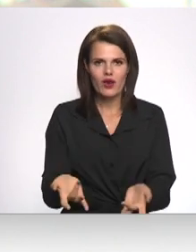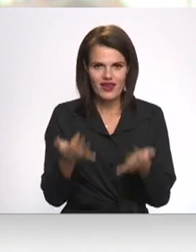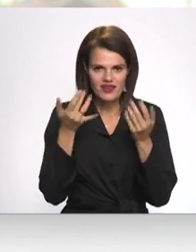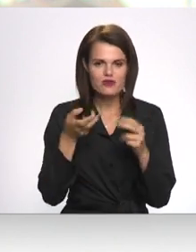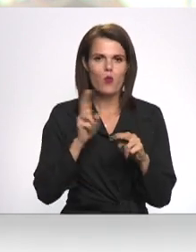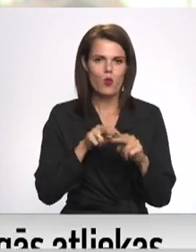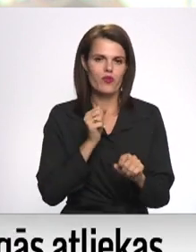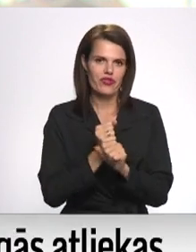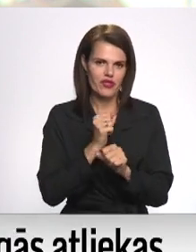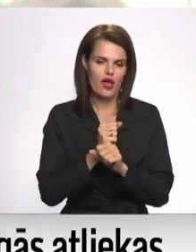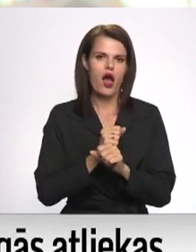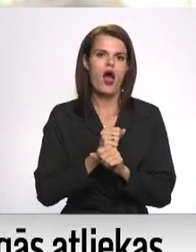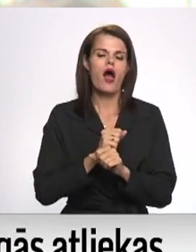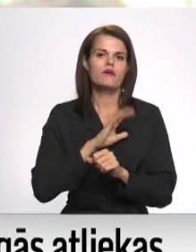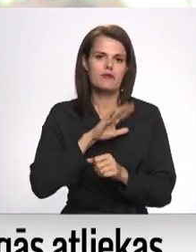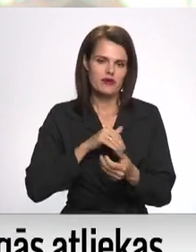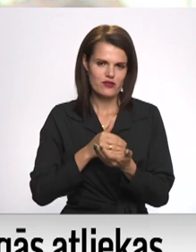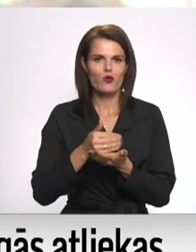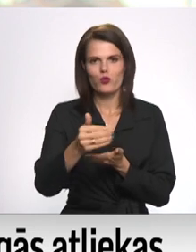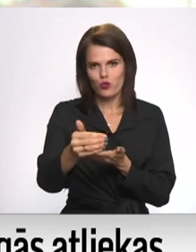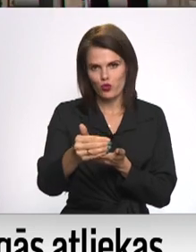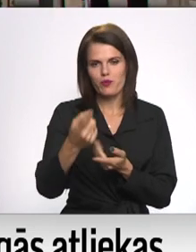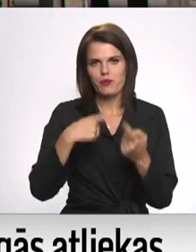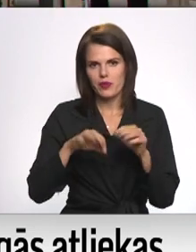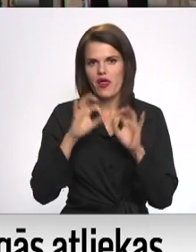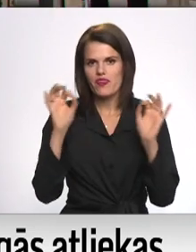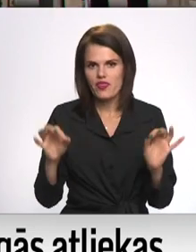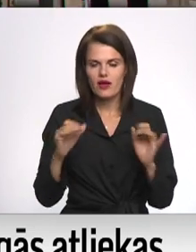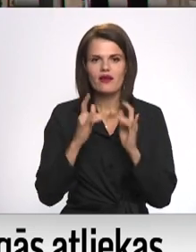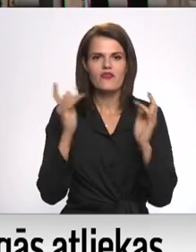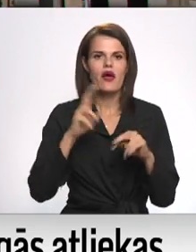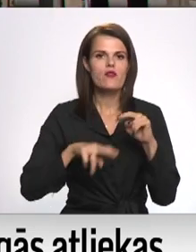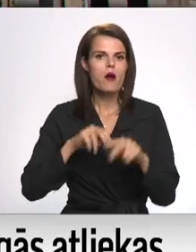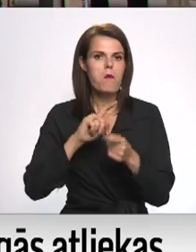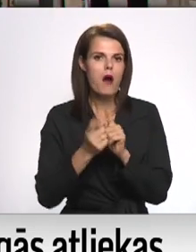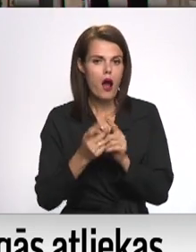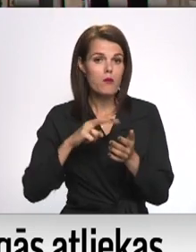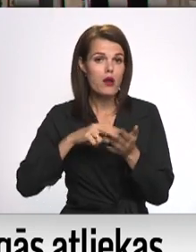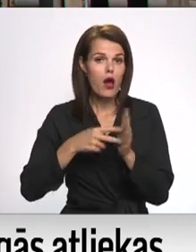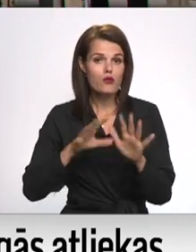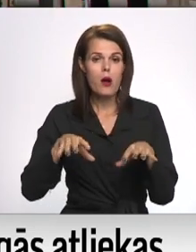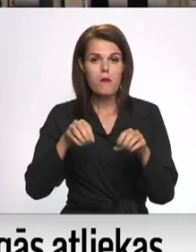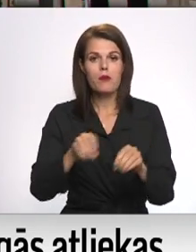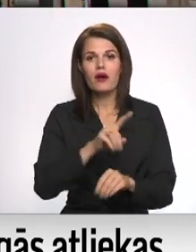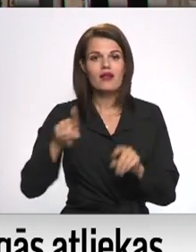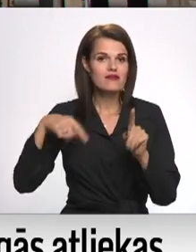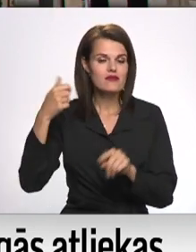un darbi būvdarbu zonā var tikt atsākti. Brasas tiltu pārbūvi plānots pabeigt līdz nākamā